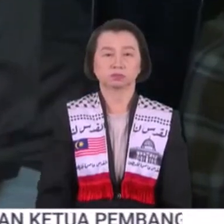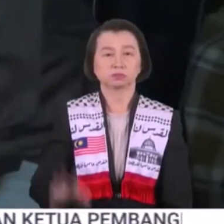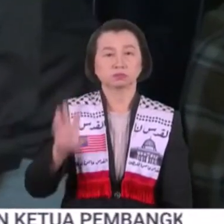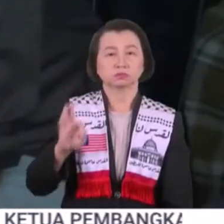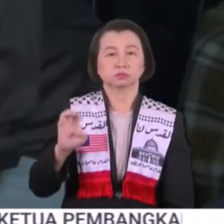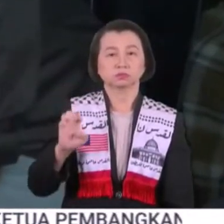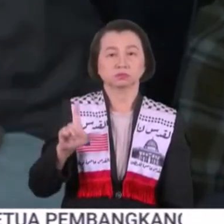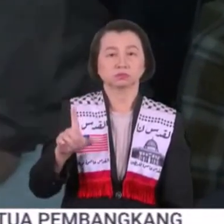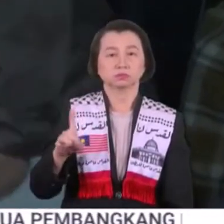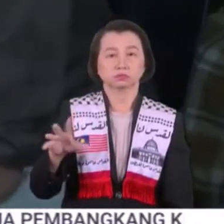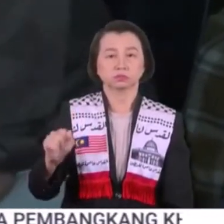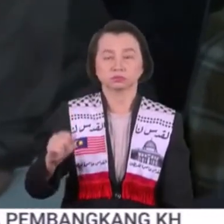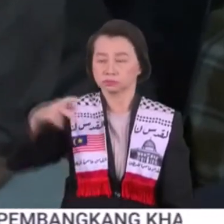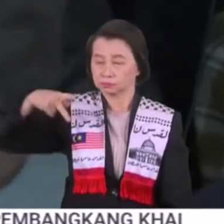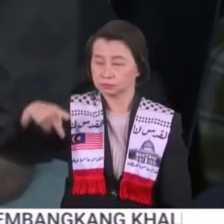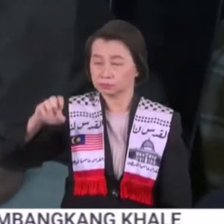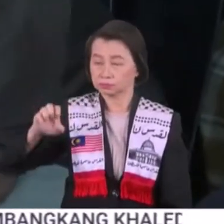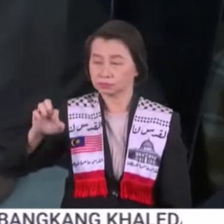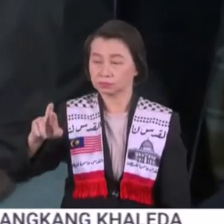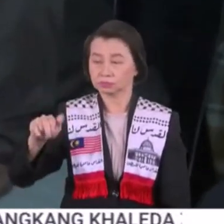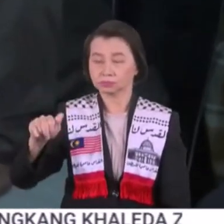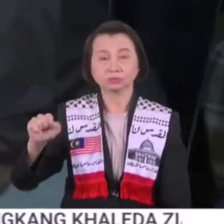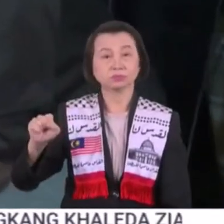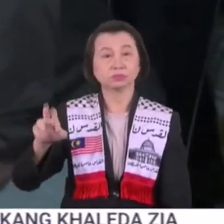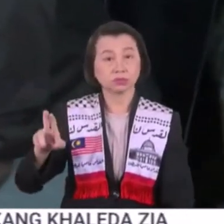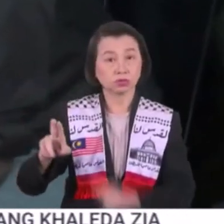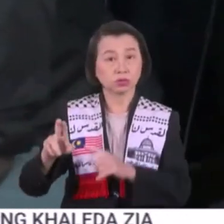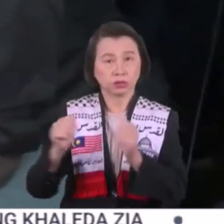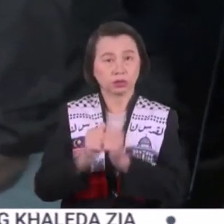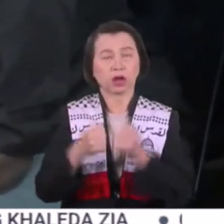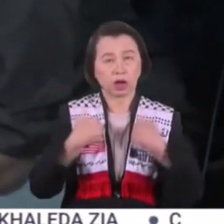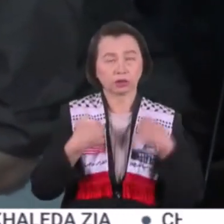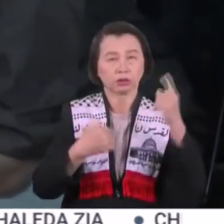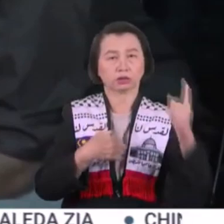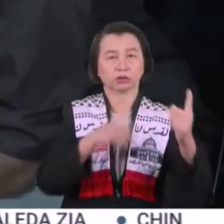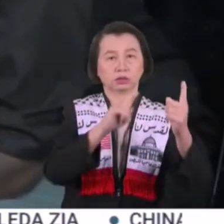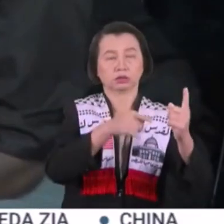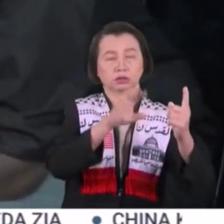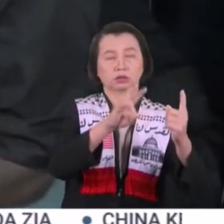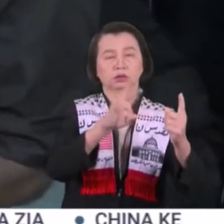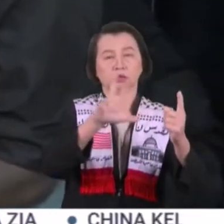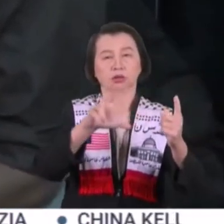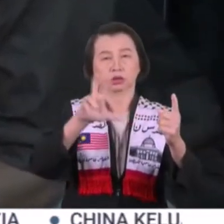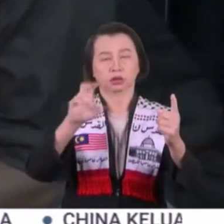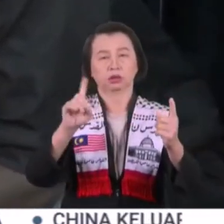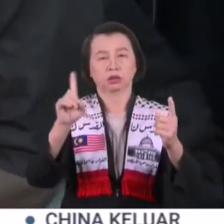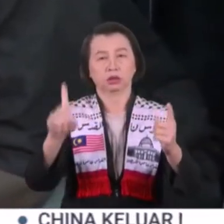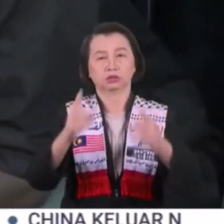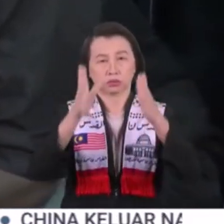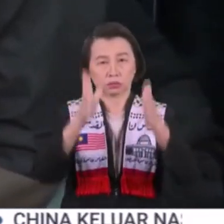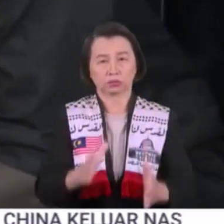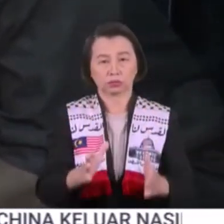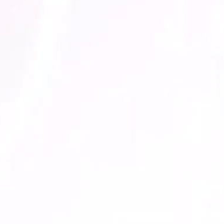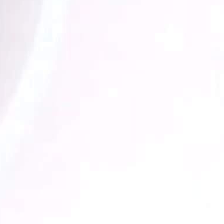Felda Prasu merupakan satu-satunya tanah rancangan Felda dengan 1,731 pengundi.